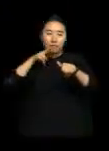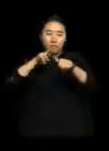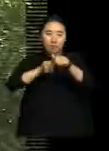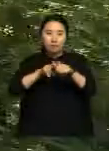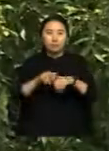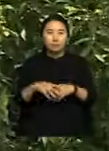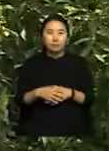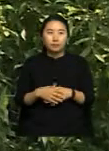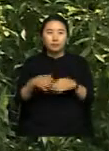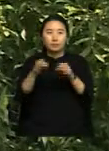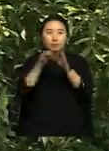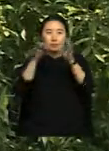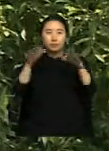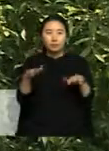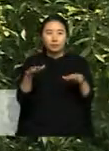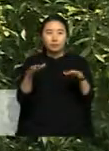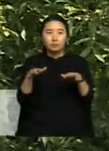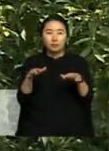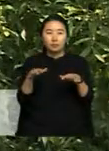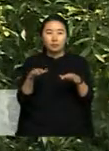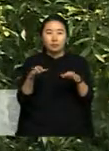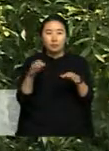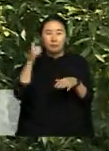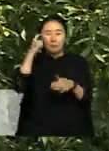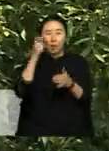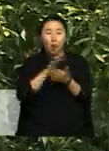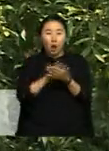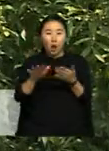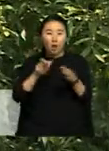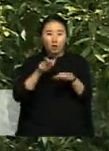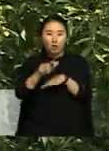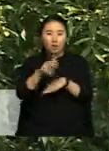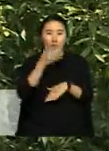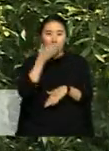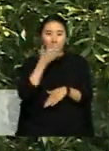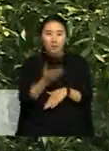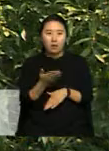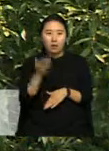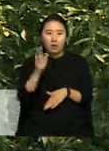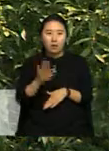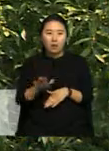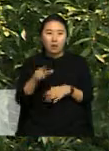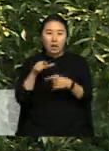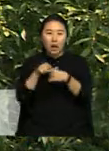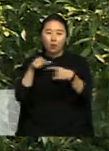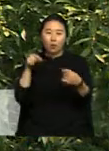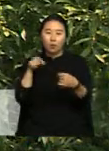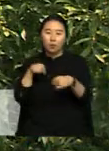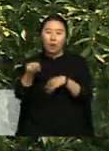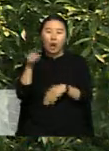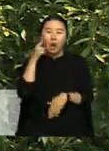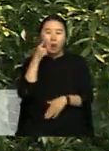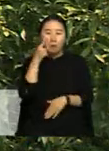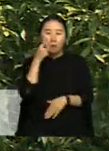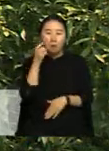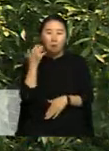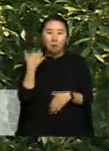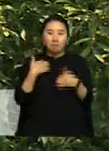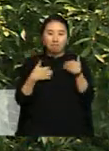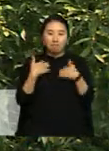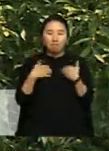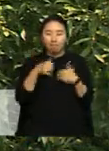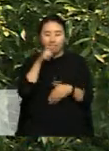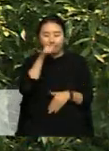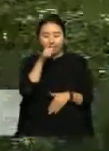겁니다 그동안은 경기도 평안을 느낄 까지만 걸어 썼는데 이번에는 강원도까지 가보는 거여서 되게 색다르고